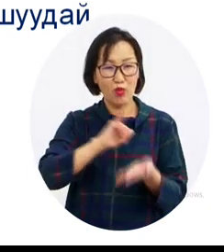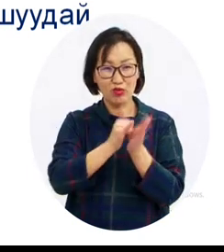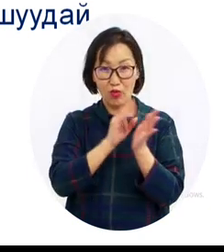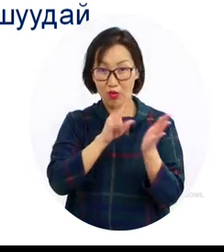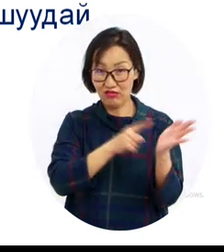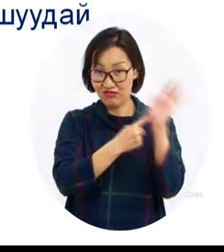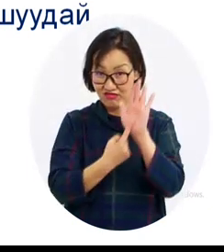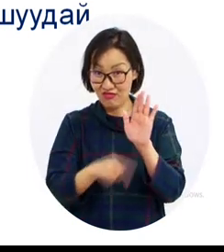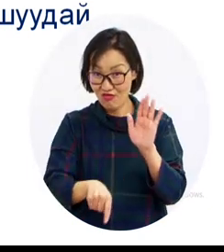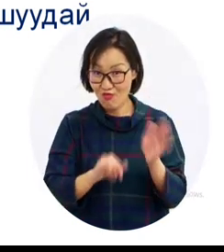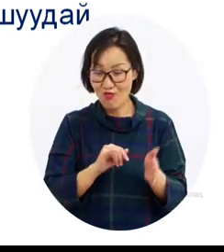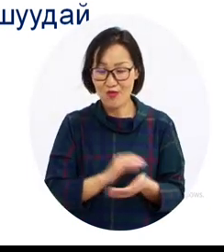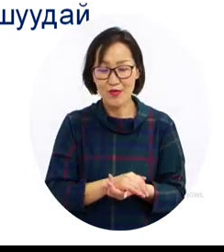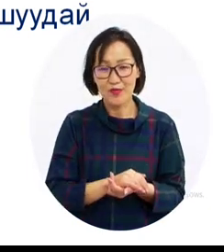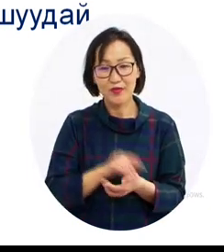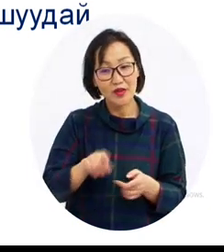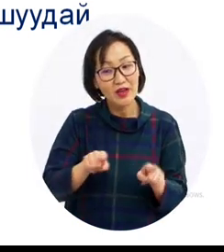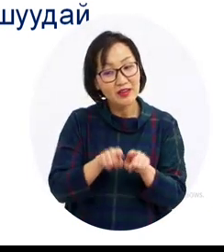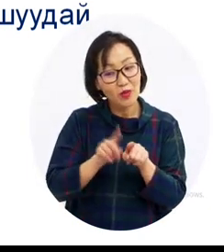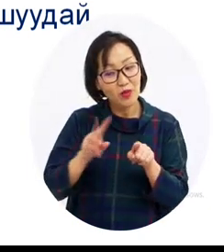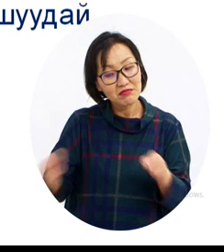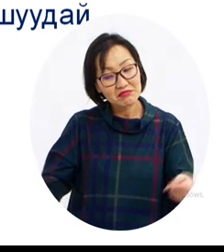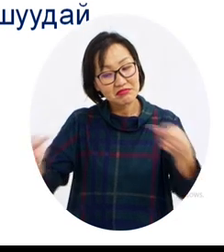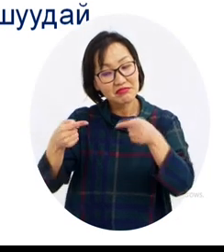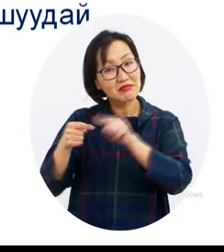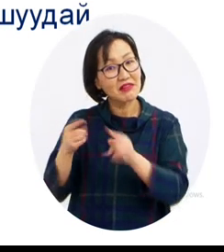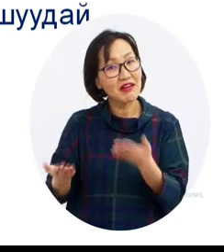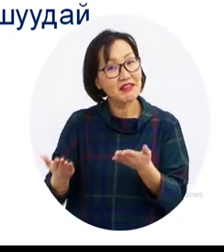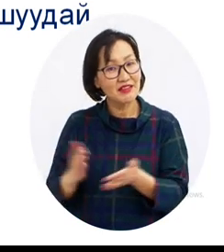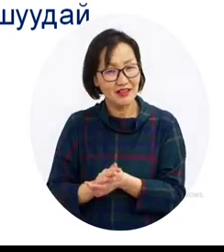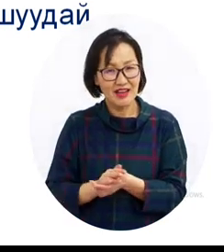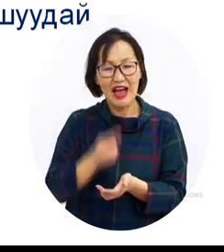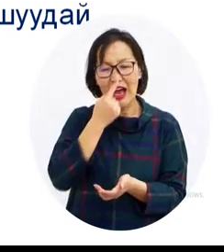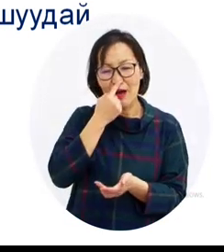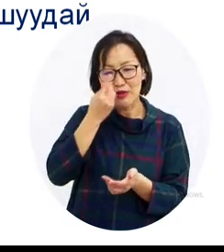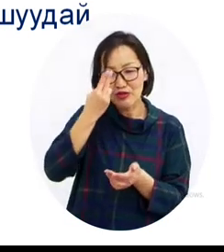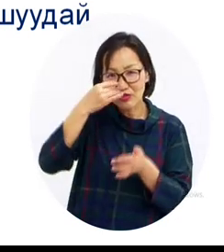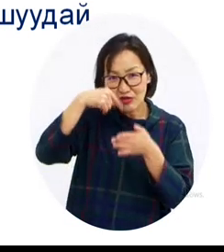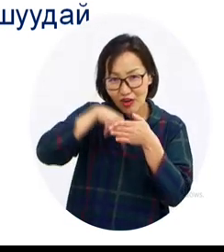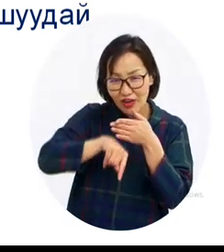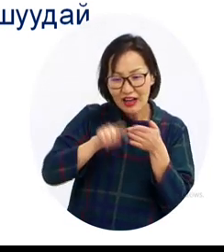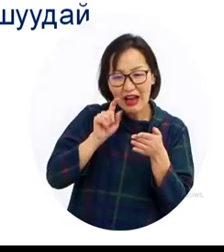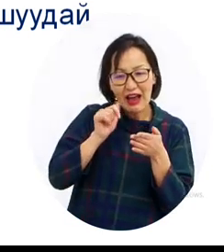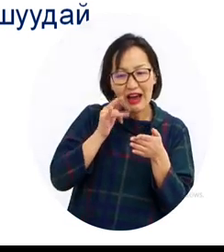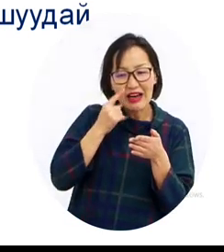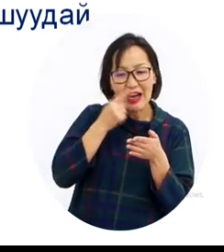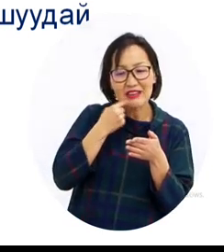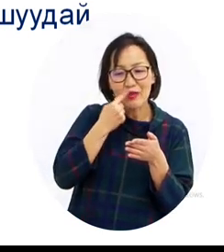хүмүүсээ хэлдэг байх нь шүү дээ. За тэгвэл энэ юу гэсэн юутай холбоотой байх нь? Наад хамар доорх